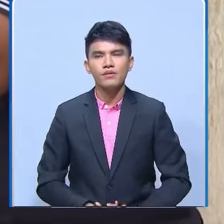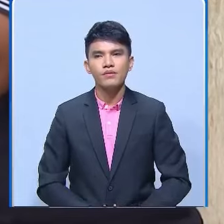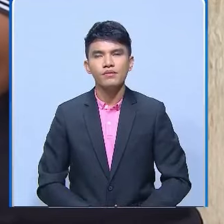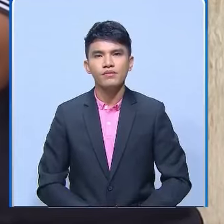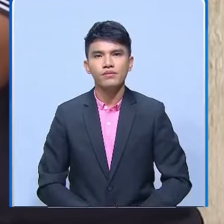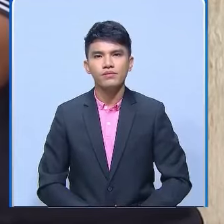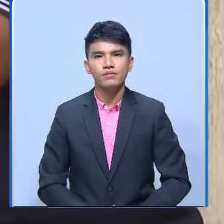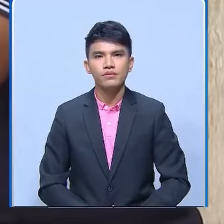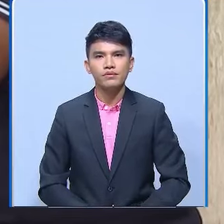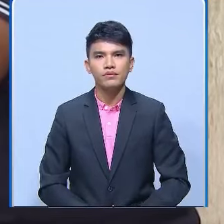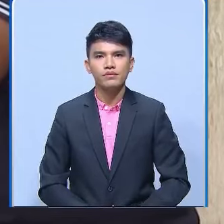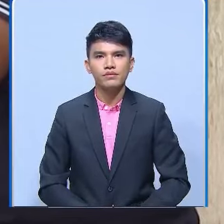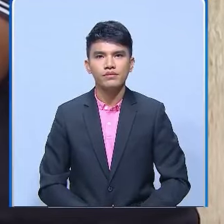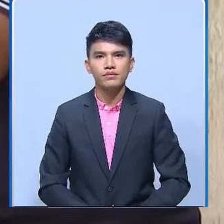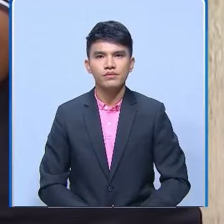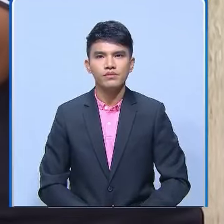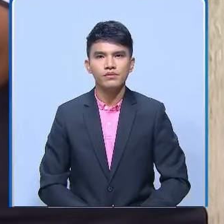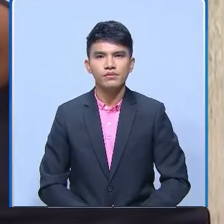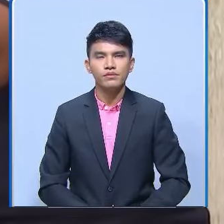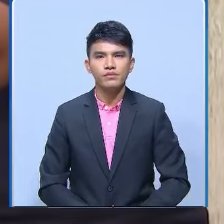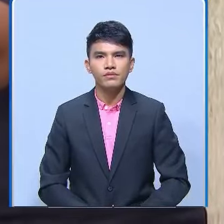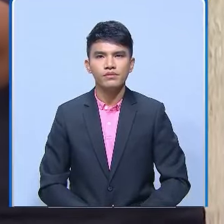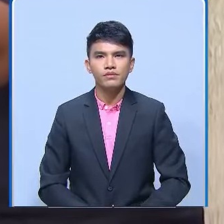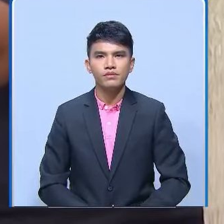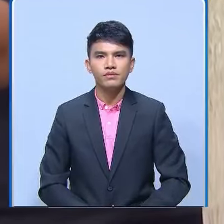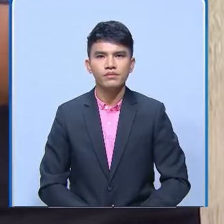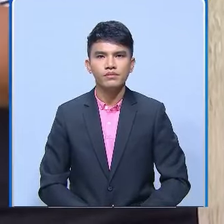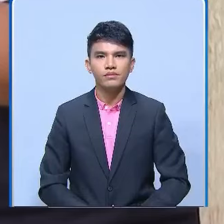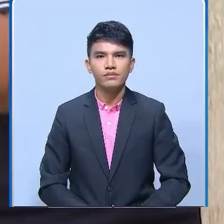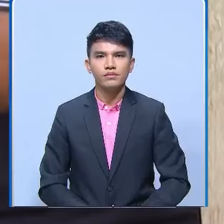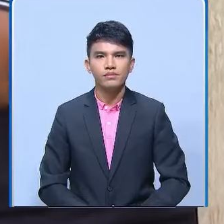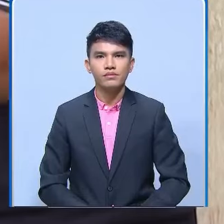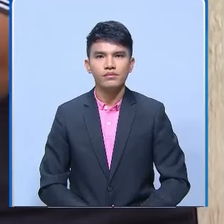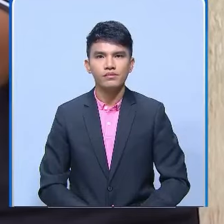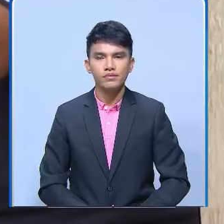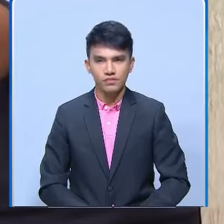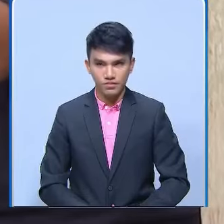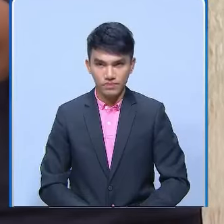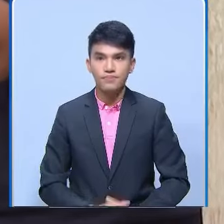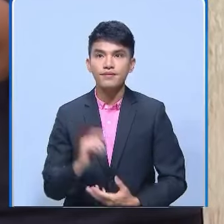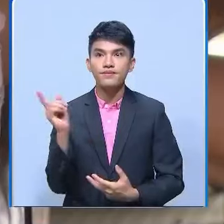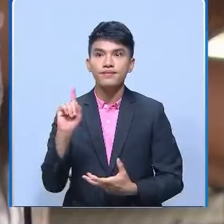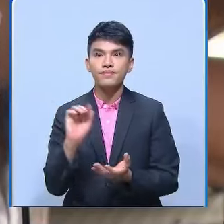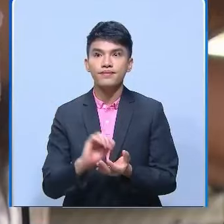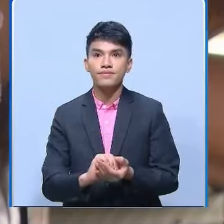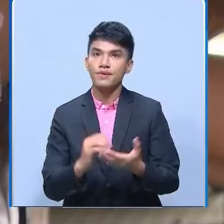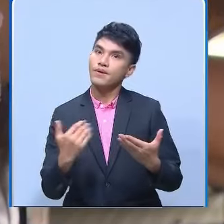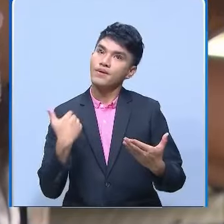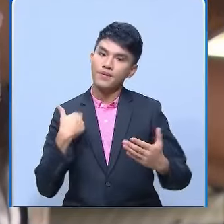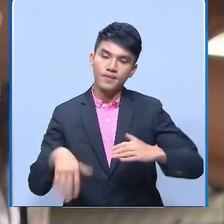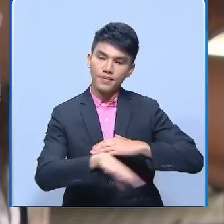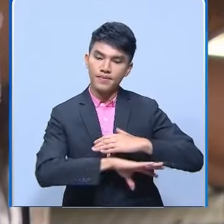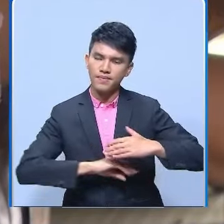เดินปากิบปากแกวิ่งกันรดเริมหลังเกิดเหตุปรากฏว่ามันมีเบาะแสอย่าง